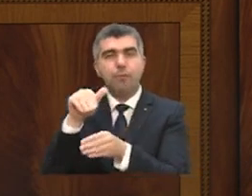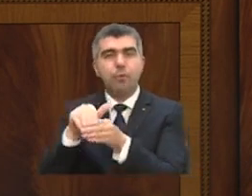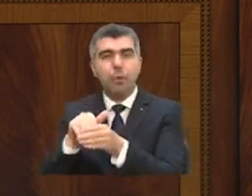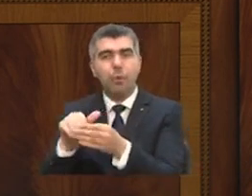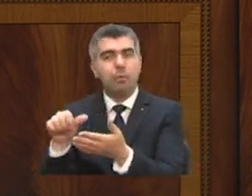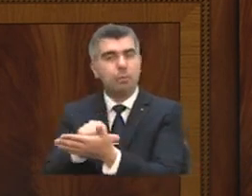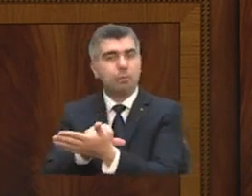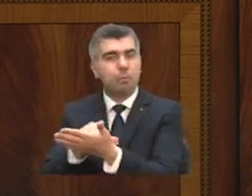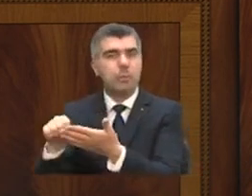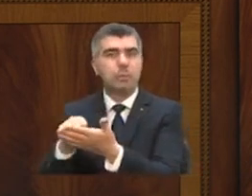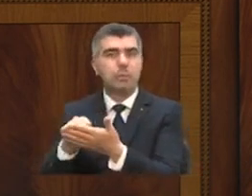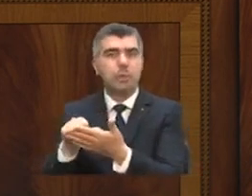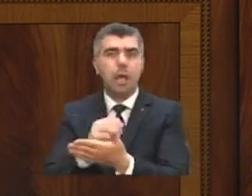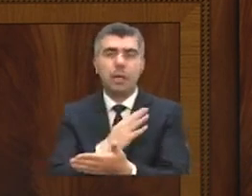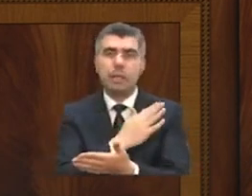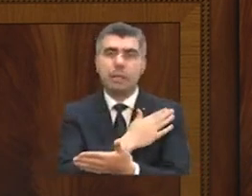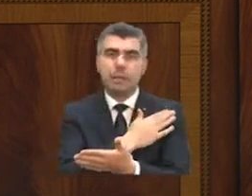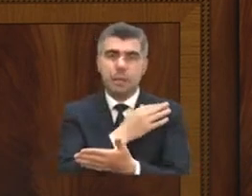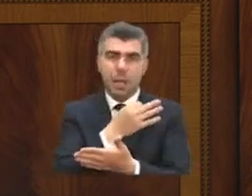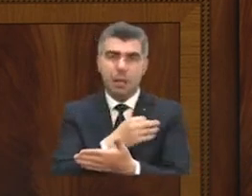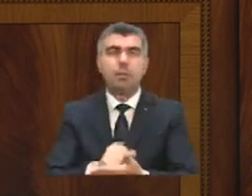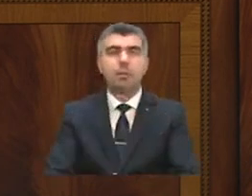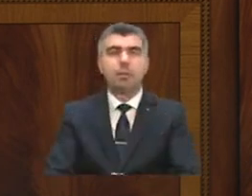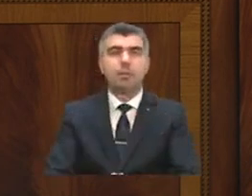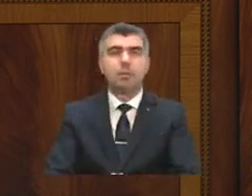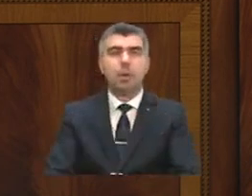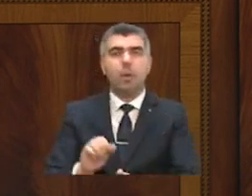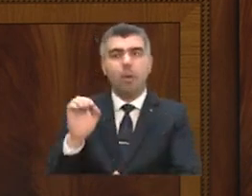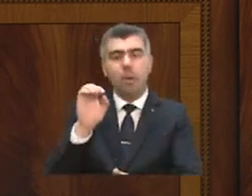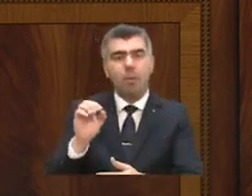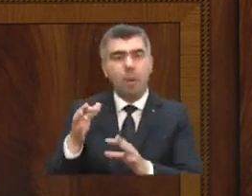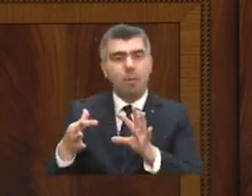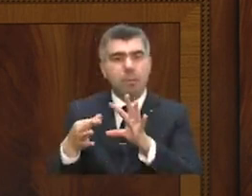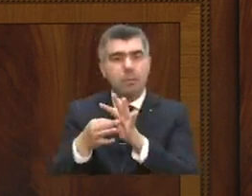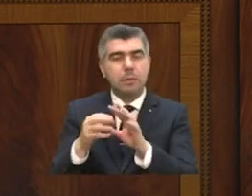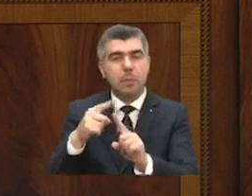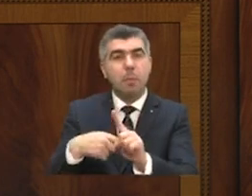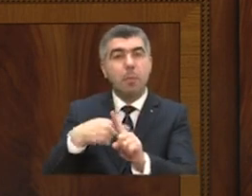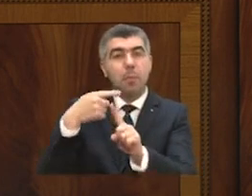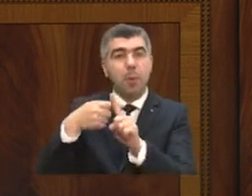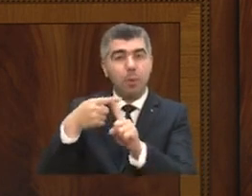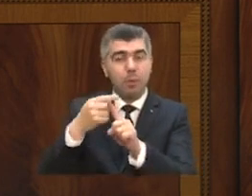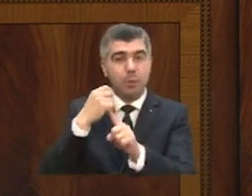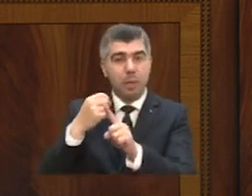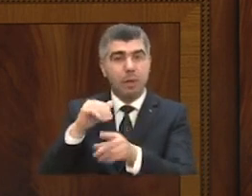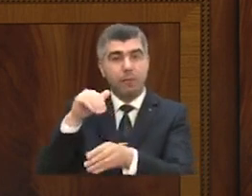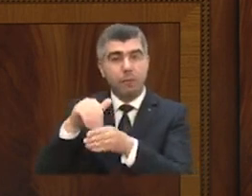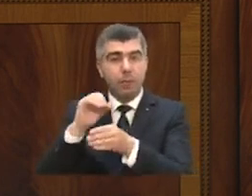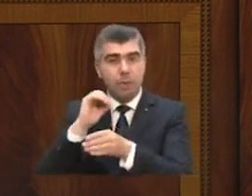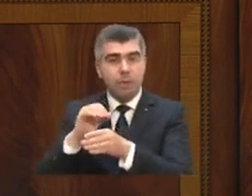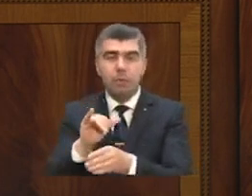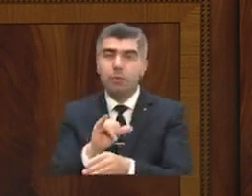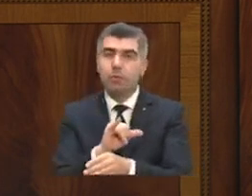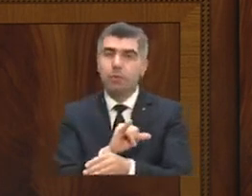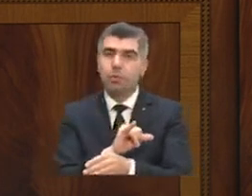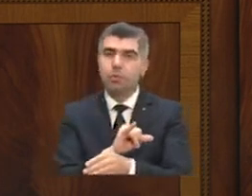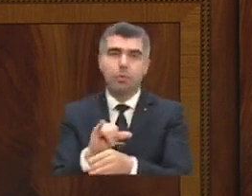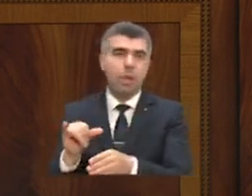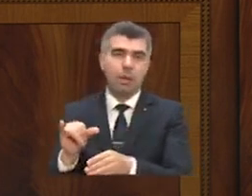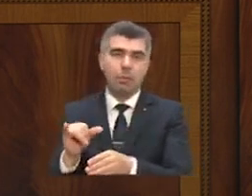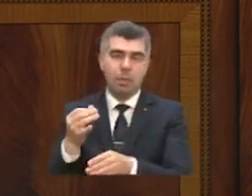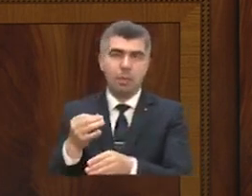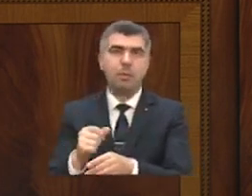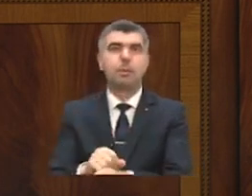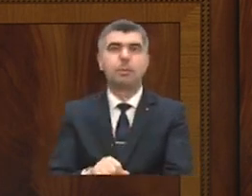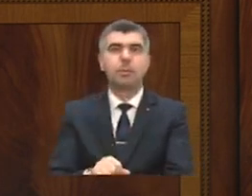الديون الخارجية، ولا حدود الساعة لم نلجأ لقروض إضافية ولا لاستعمال خط ائتمان